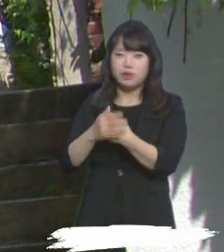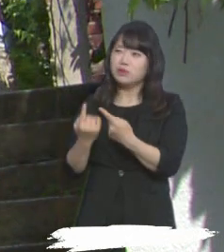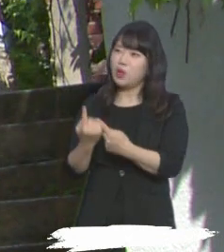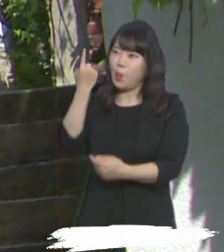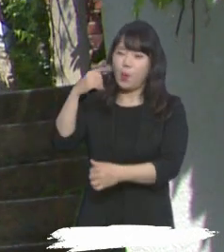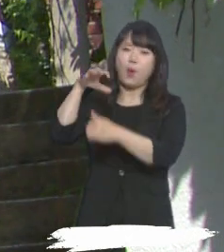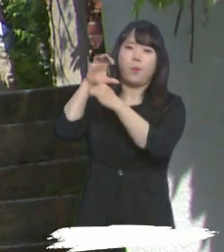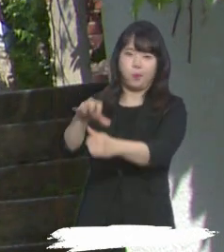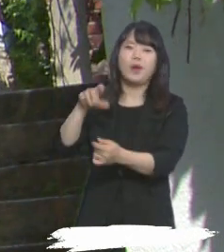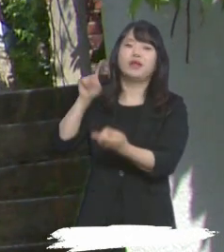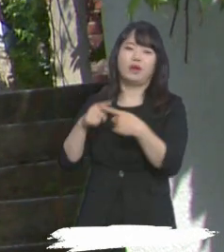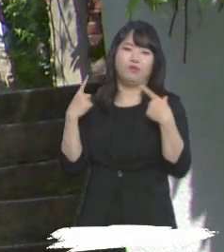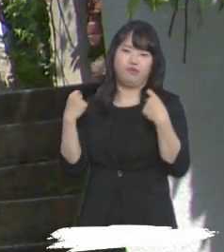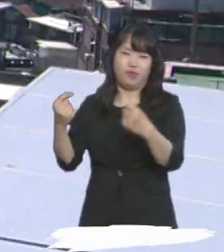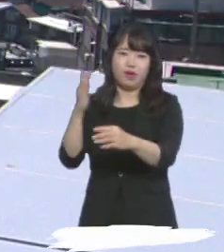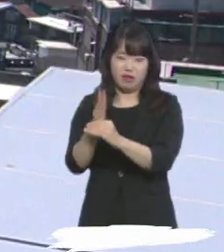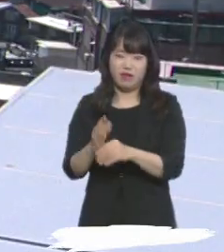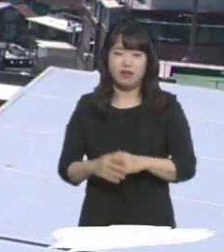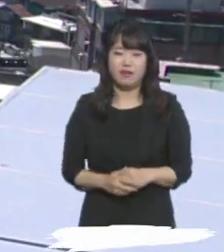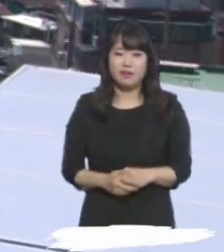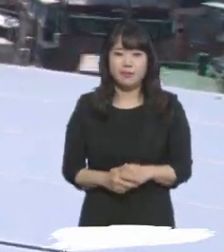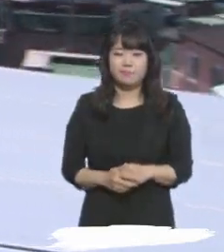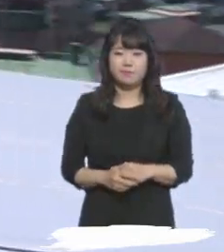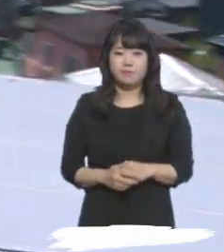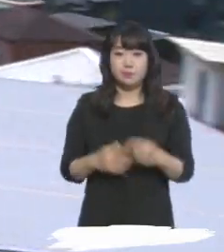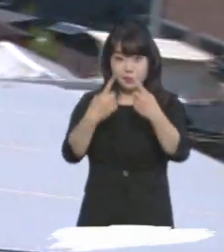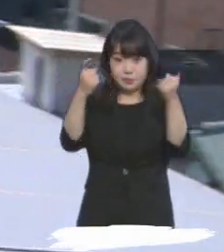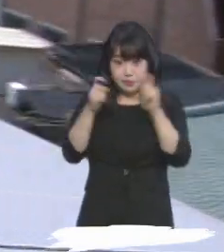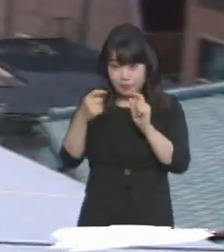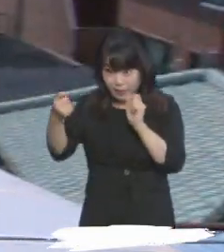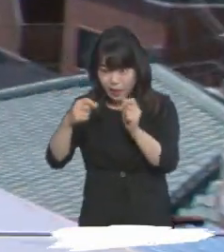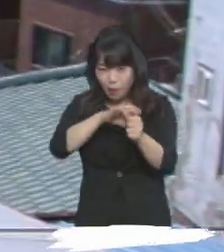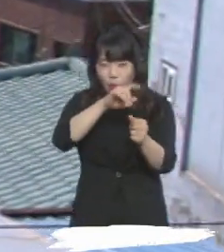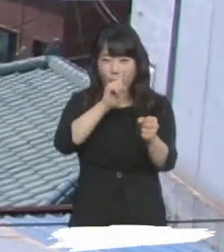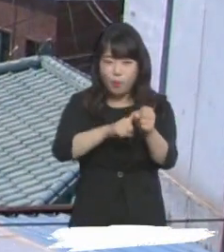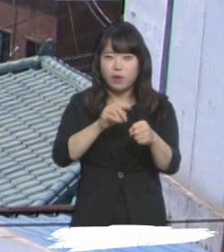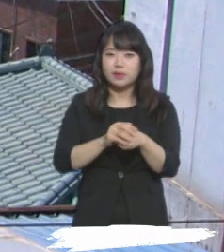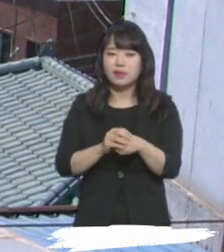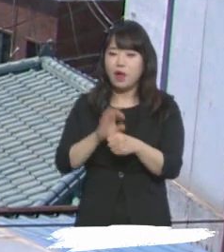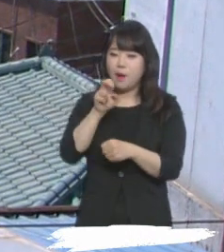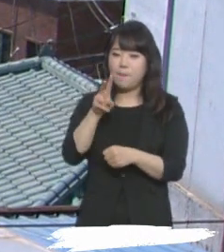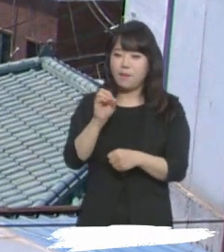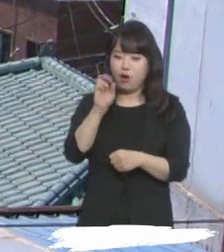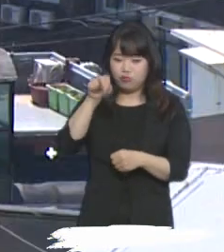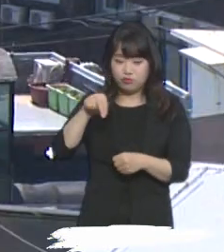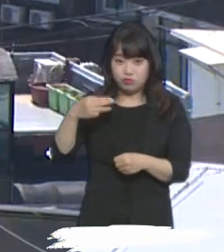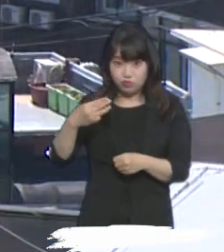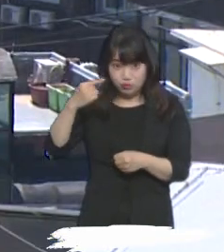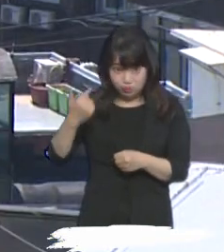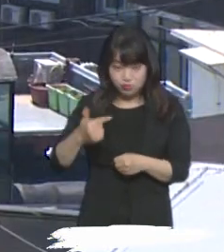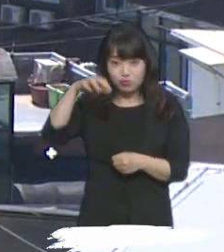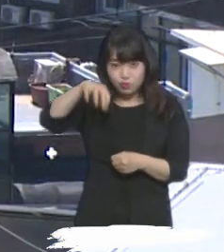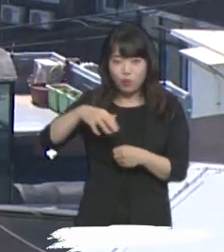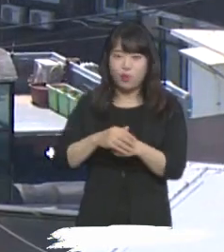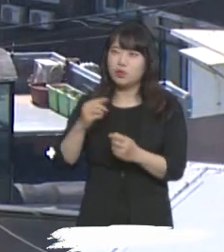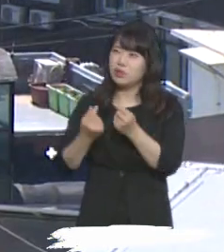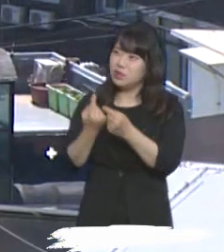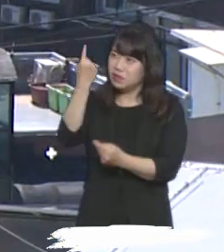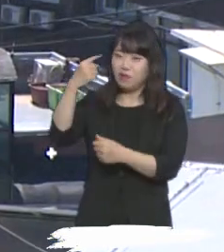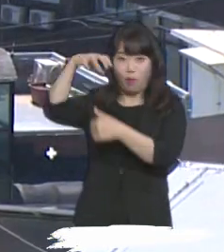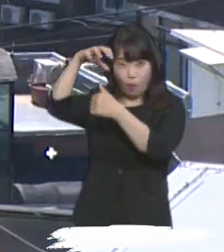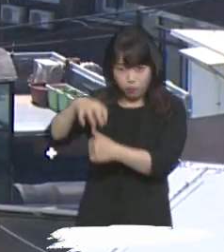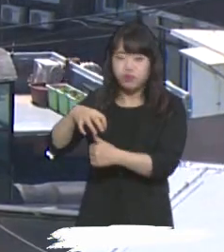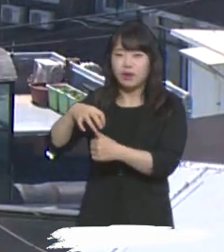완화에는 큰 변화가 없습니다. 한양도성 보존을 이유로 해와 명륜동 일대 층수 규제 역시 지구 단위